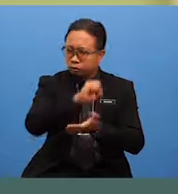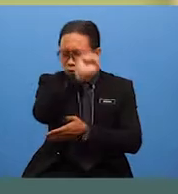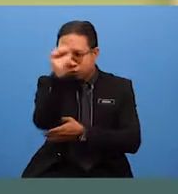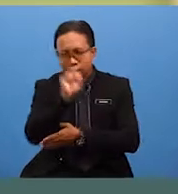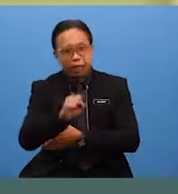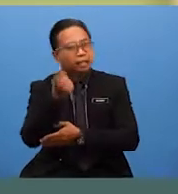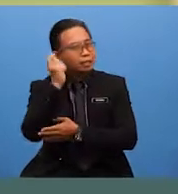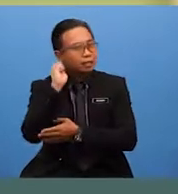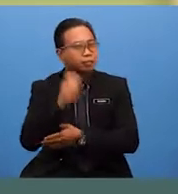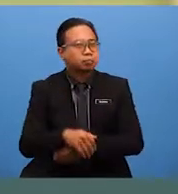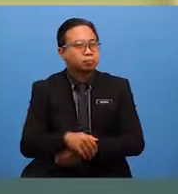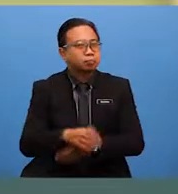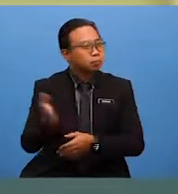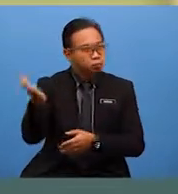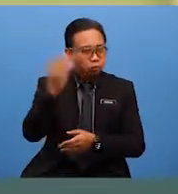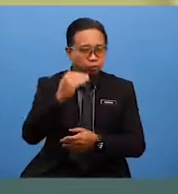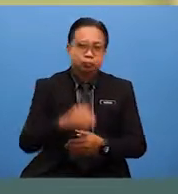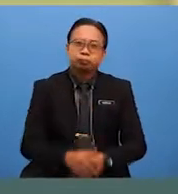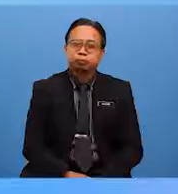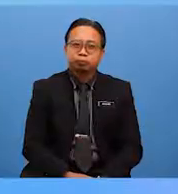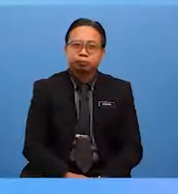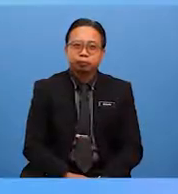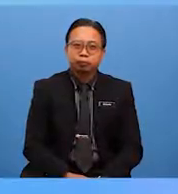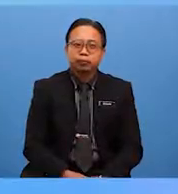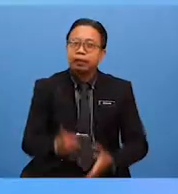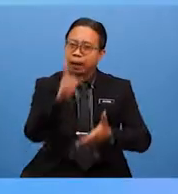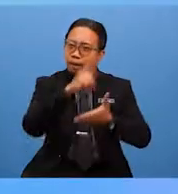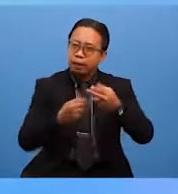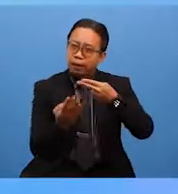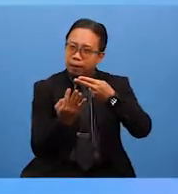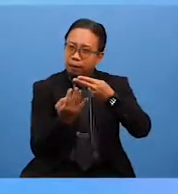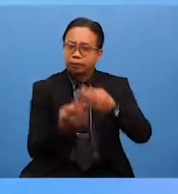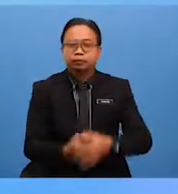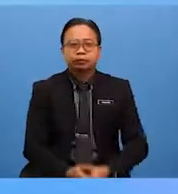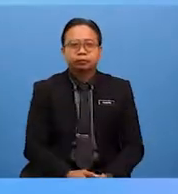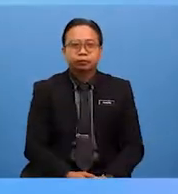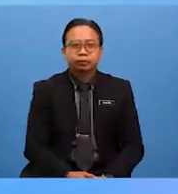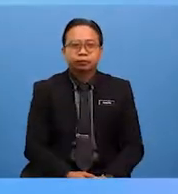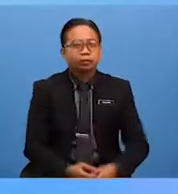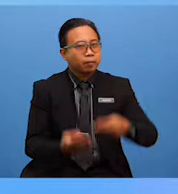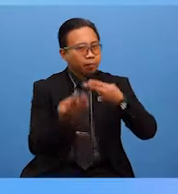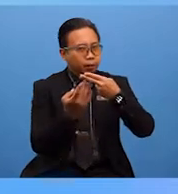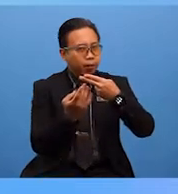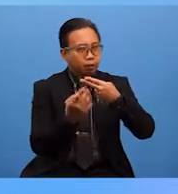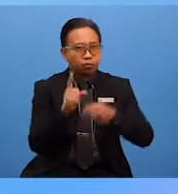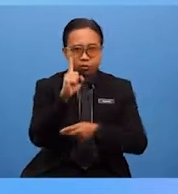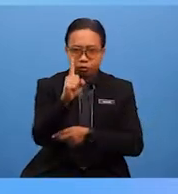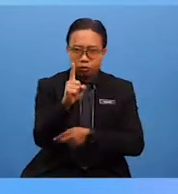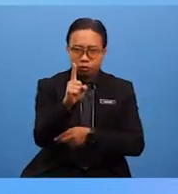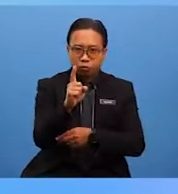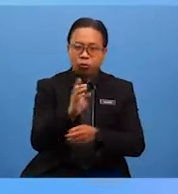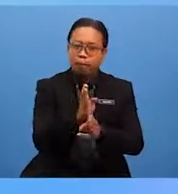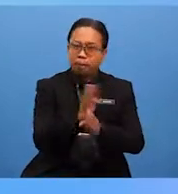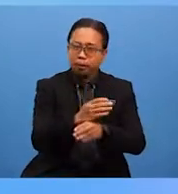sedia jump Apakah hamba Haber ialah Suatu bentuk